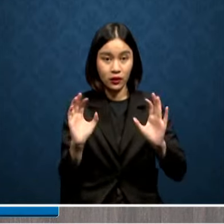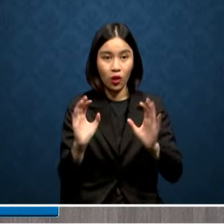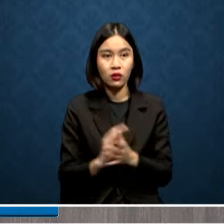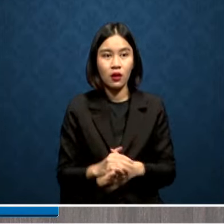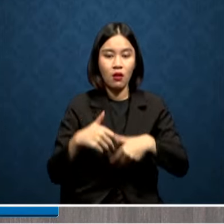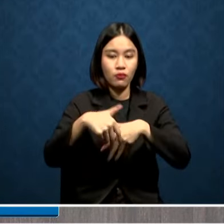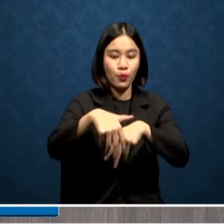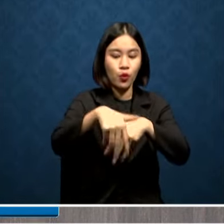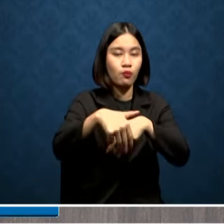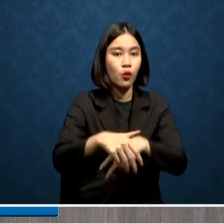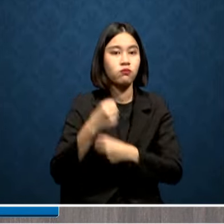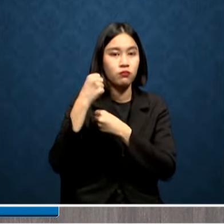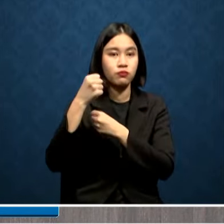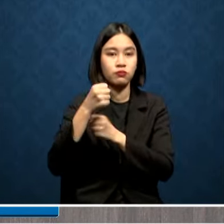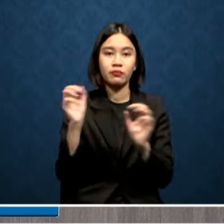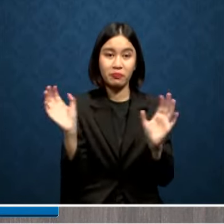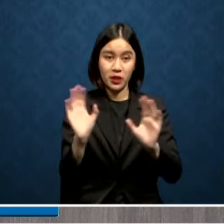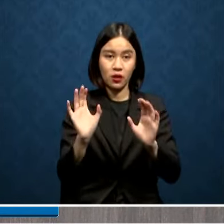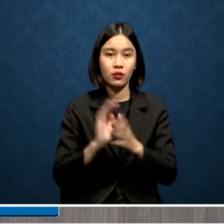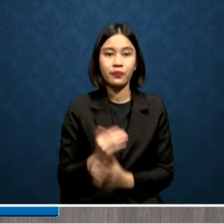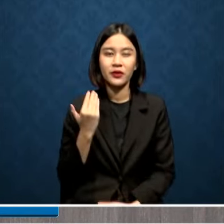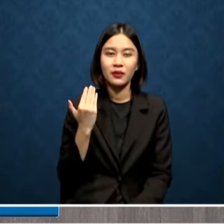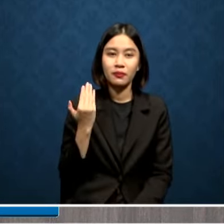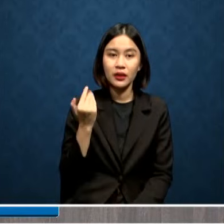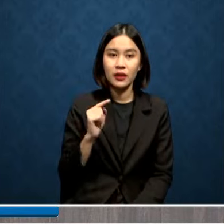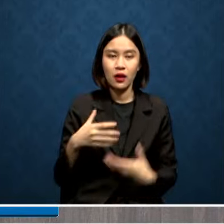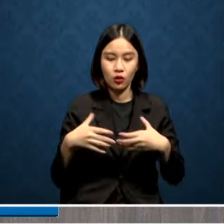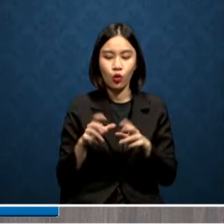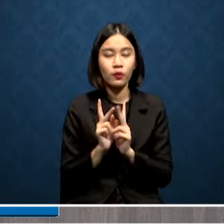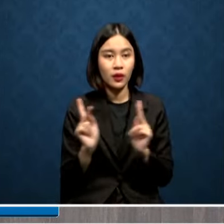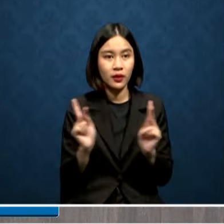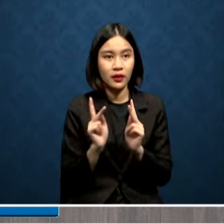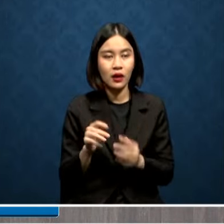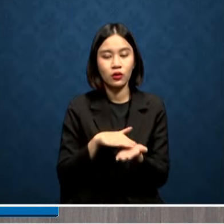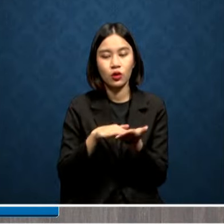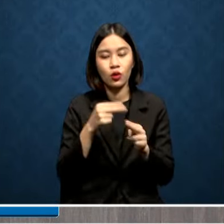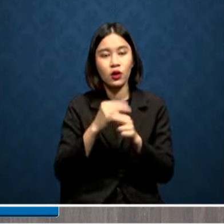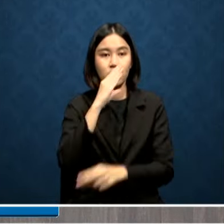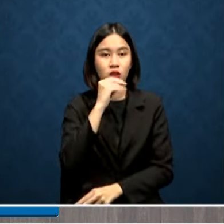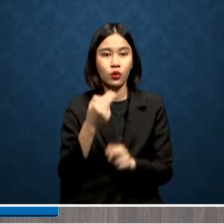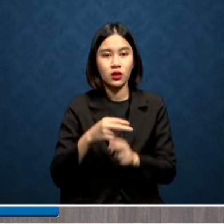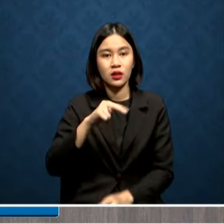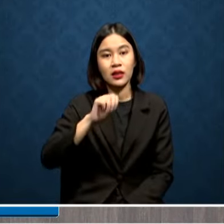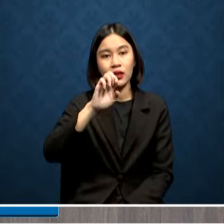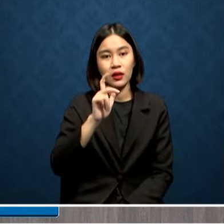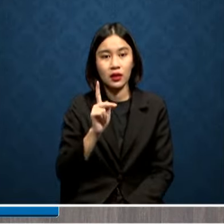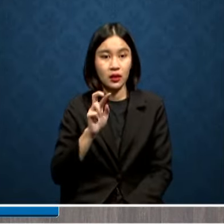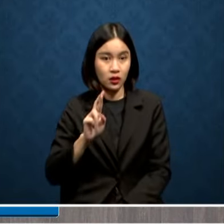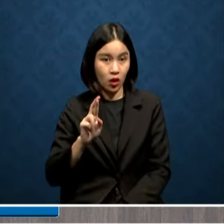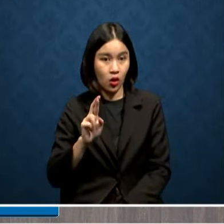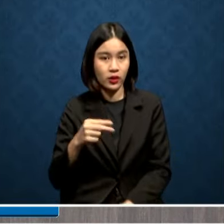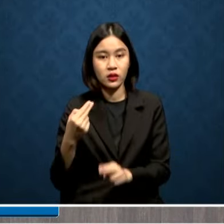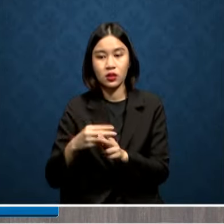ท้องถนนเมื่อสักครู่ท่านกรรมาธิการขออภัยที่เอ่ยนามครับท่านนิกรจำนงและท่านอาจารย์